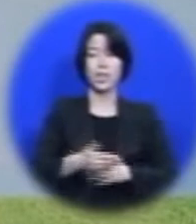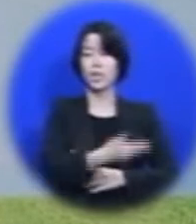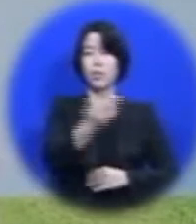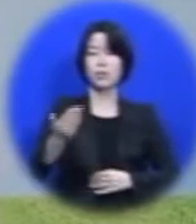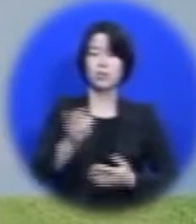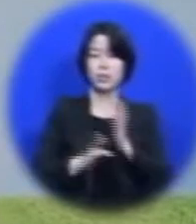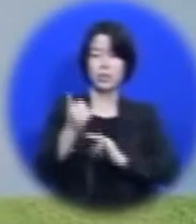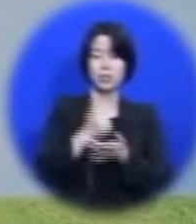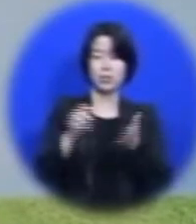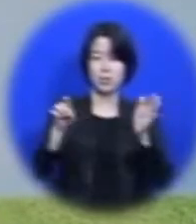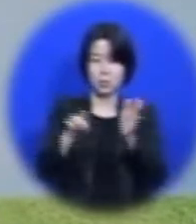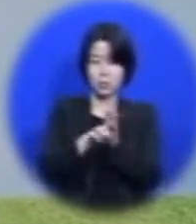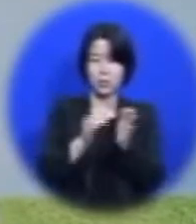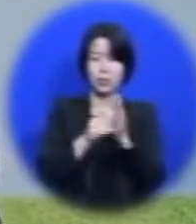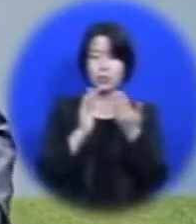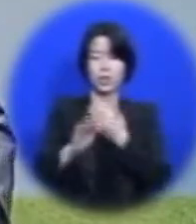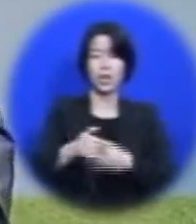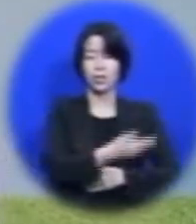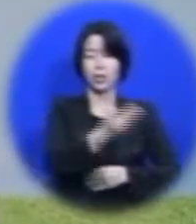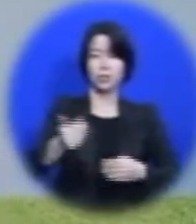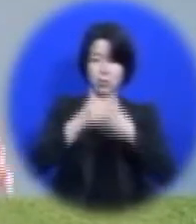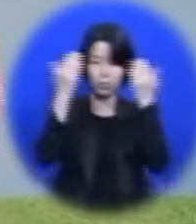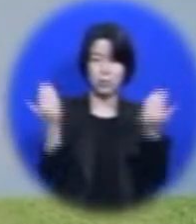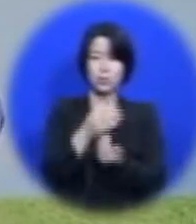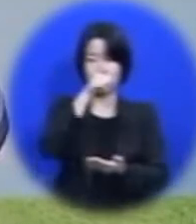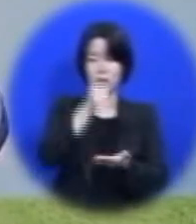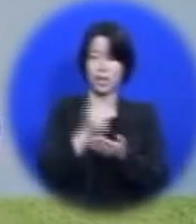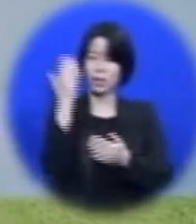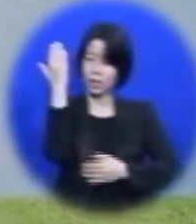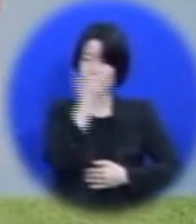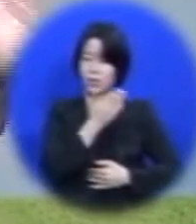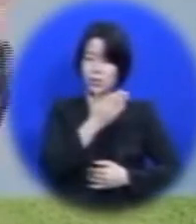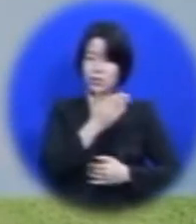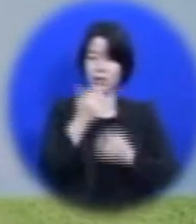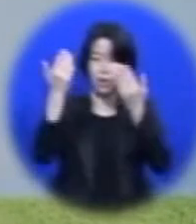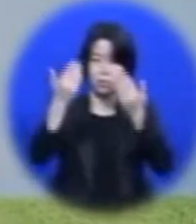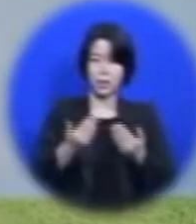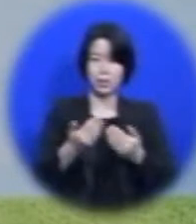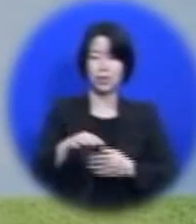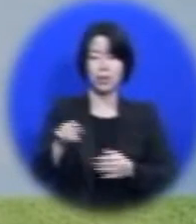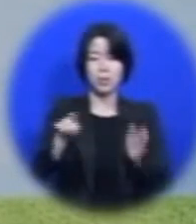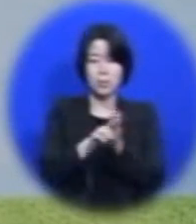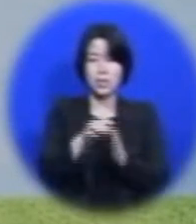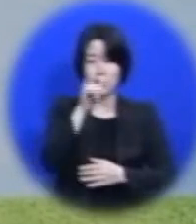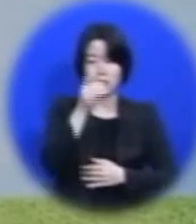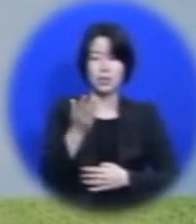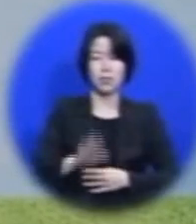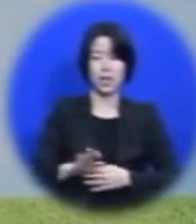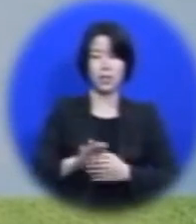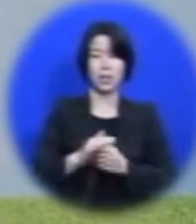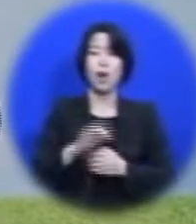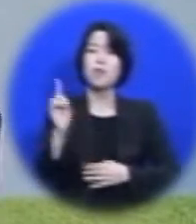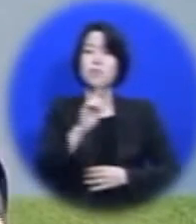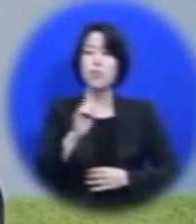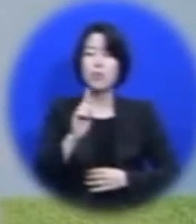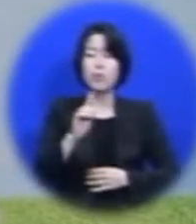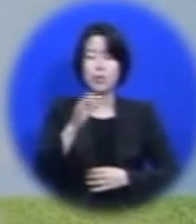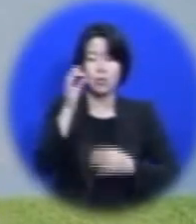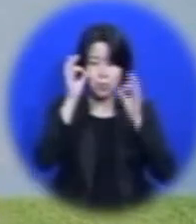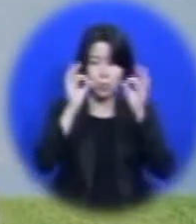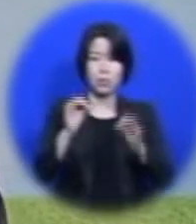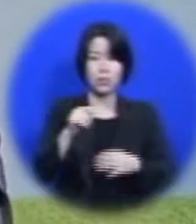여러분은 예수를 믿으시고 여러분의 모든 죄가 다 깨끗이 받았다고 믿으시지만 뭘 보고 그걸